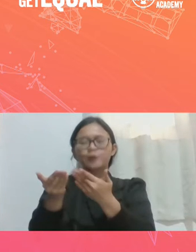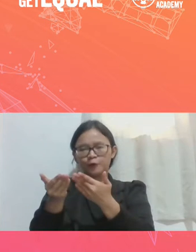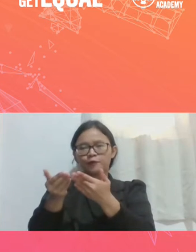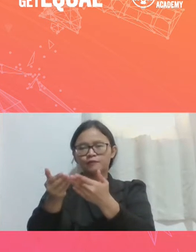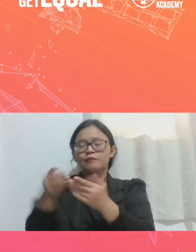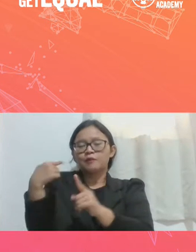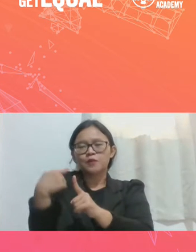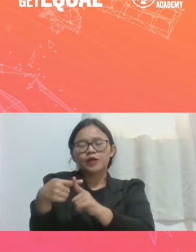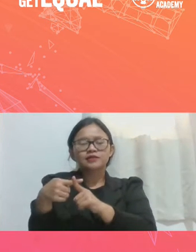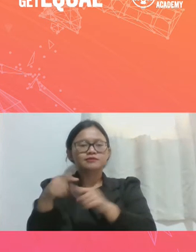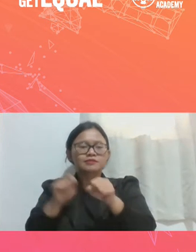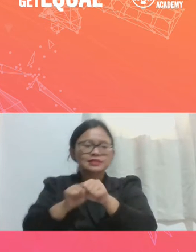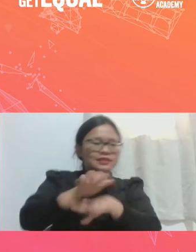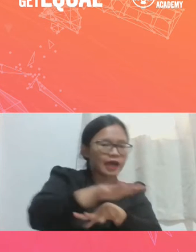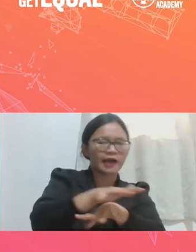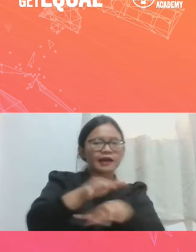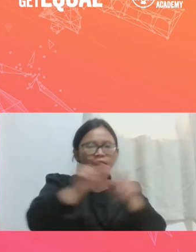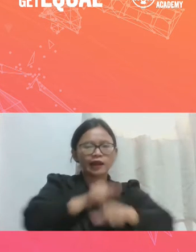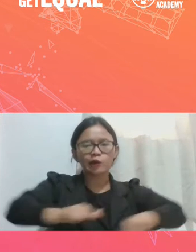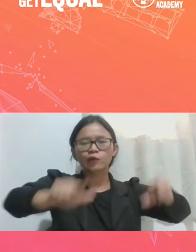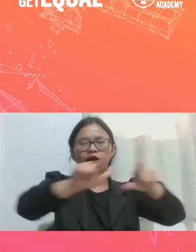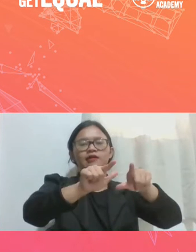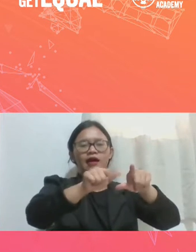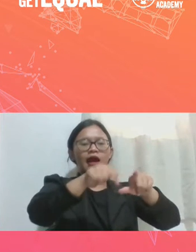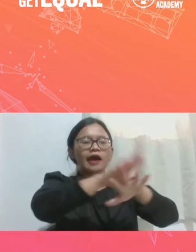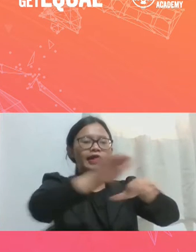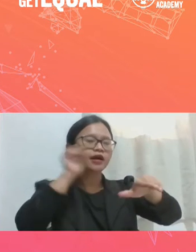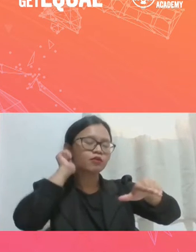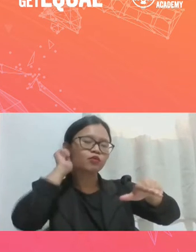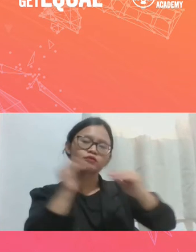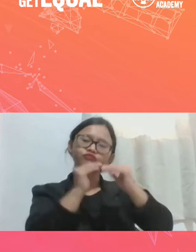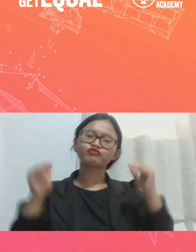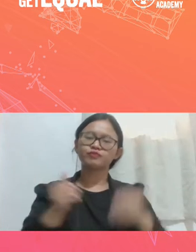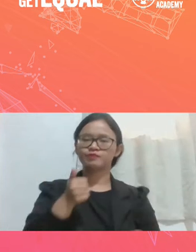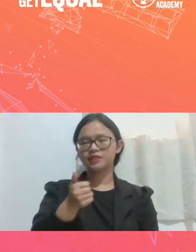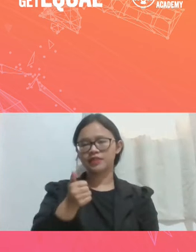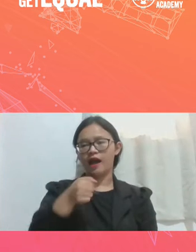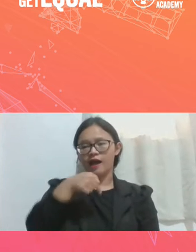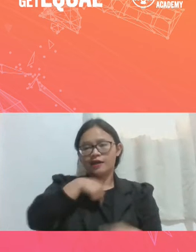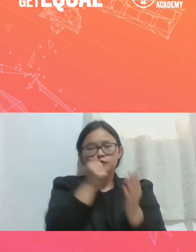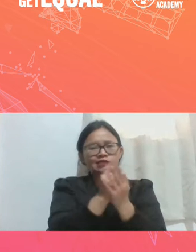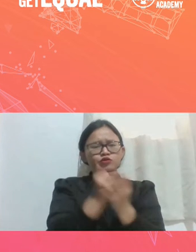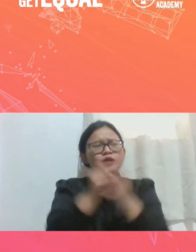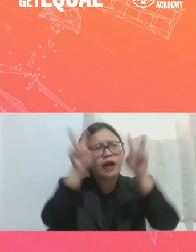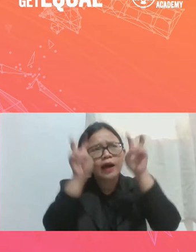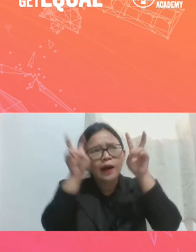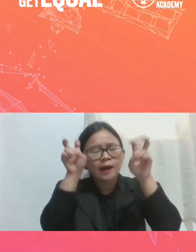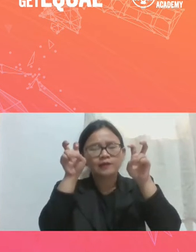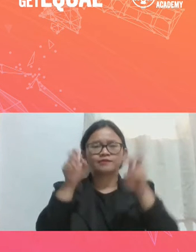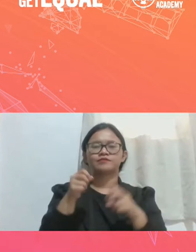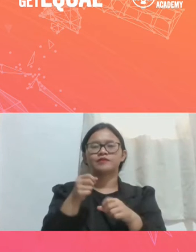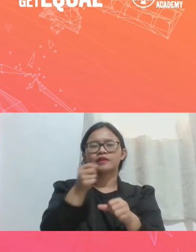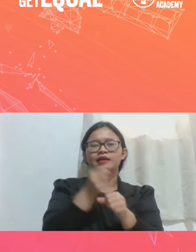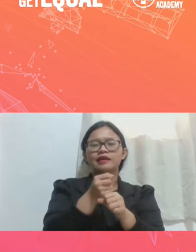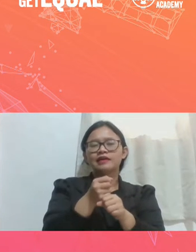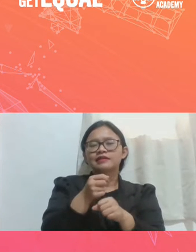yang mendukung bagi tumbuh kembang anak perempuan. Plan Internasional mengusung kampanye global bernama Girls Get Equal atau